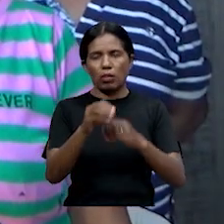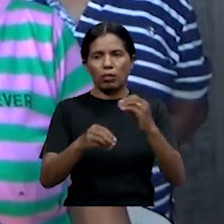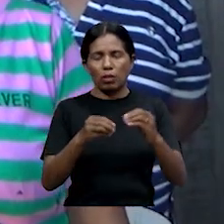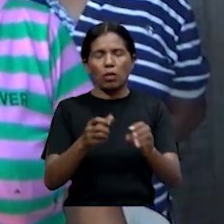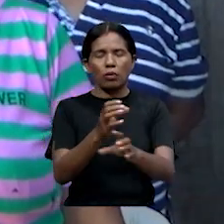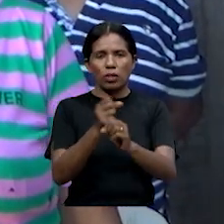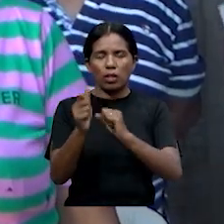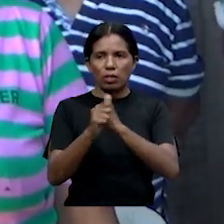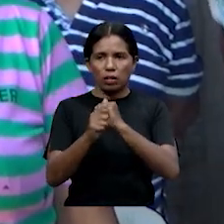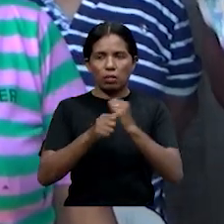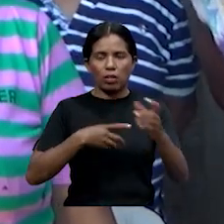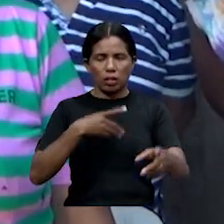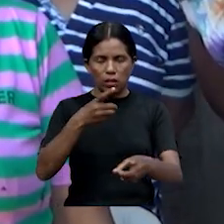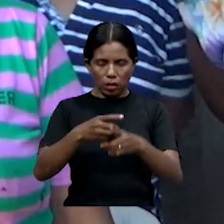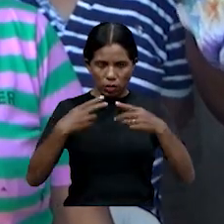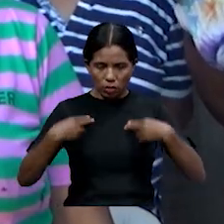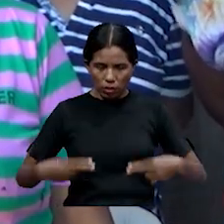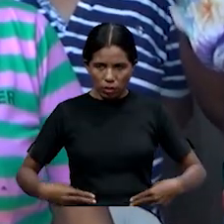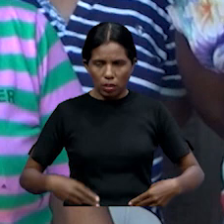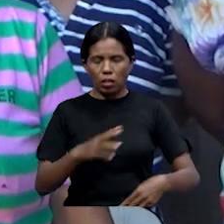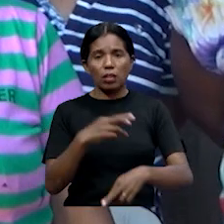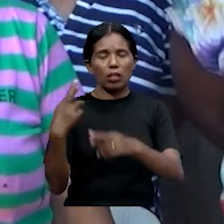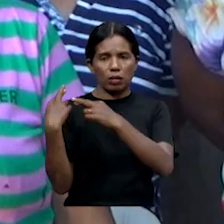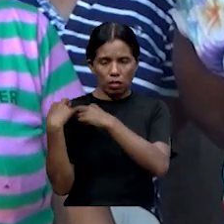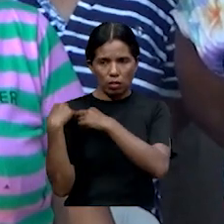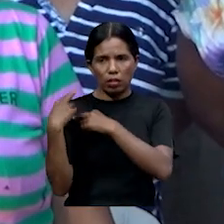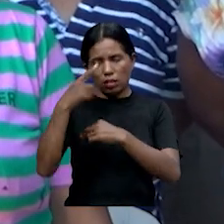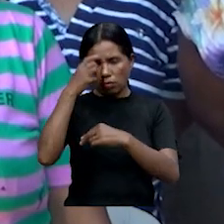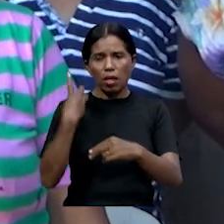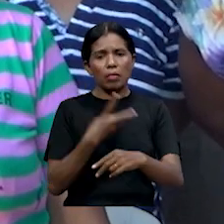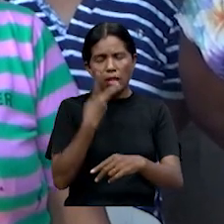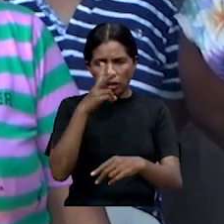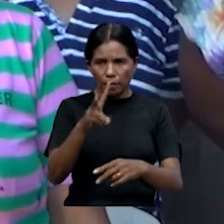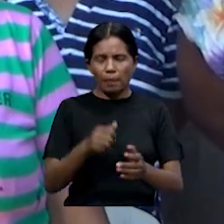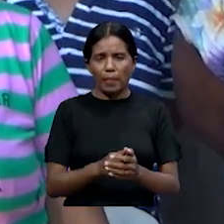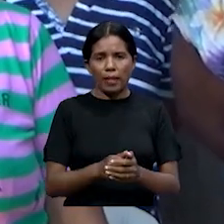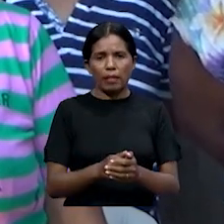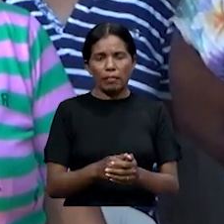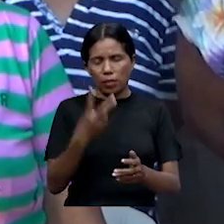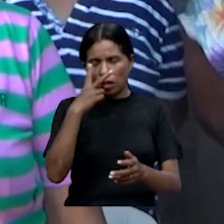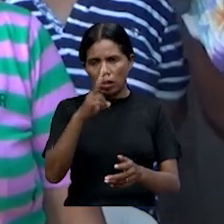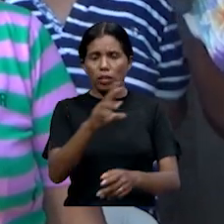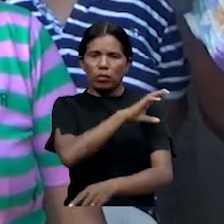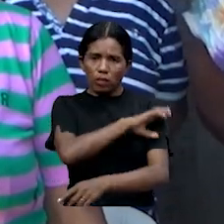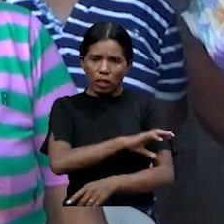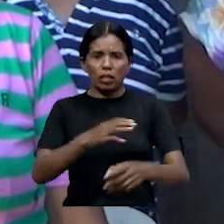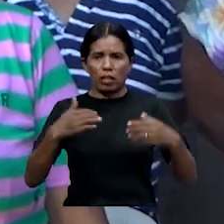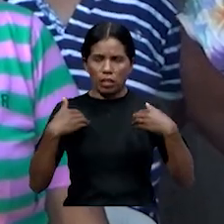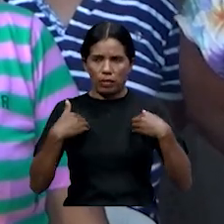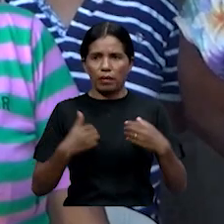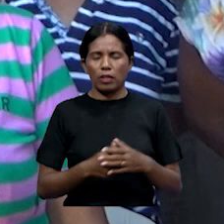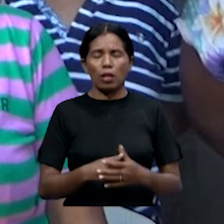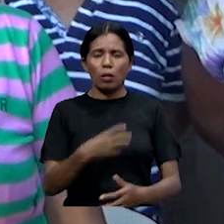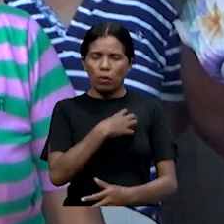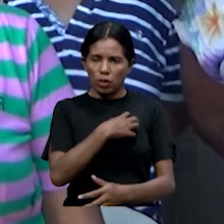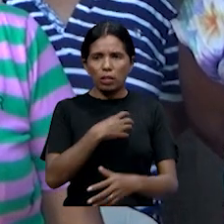asam bai dane dari humanus, dari itu no dever tamba. Ihe ne ami hare. Realda ne mane? Siguransa ihe. Polisi